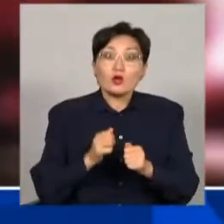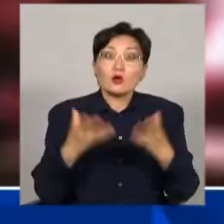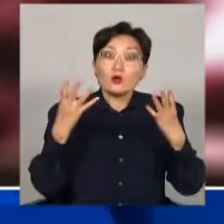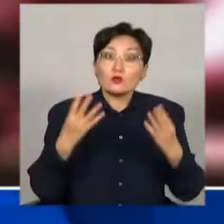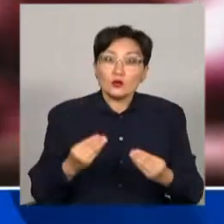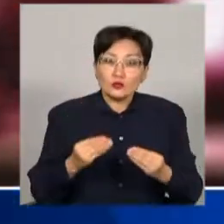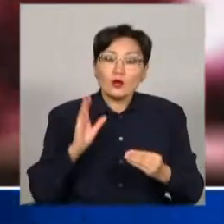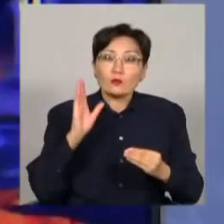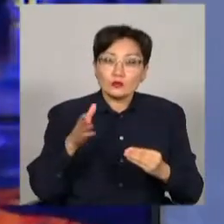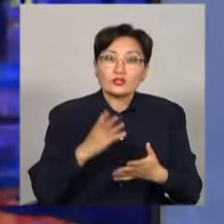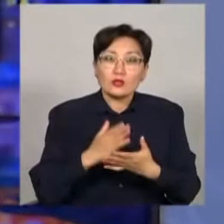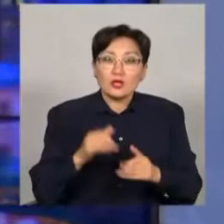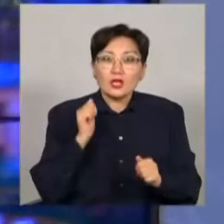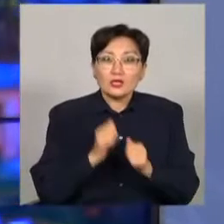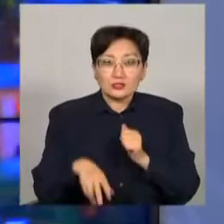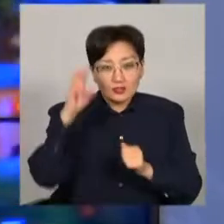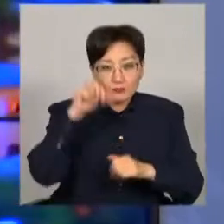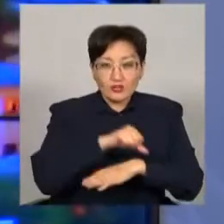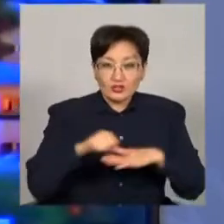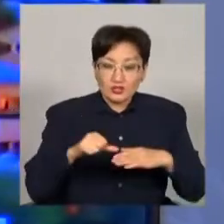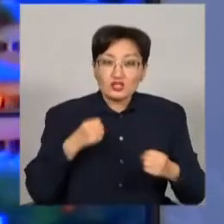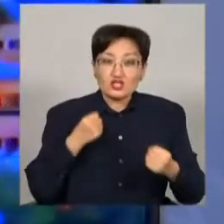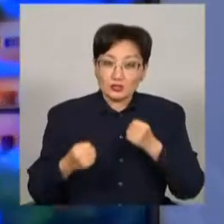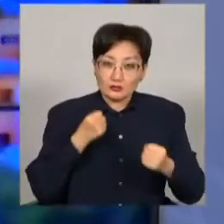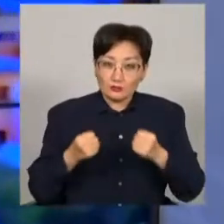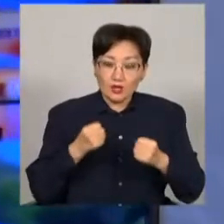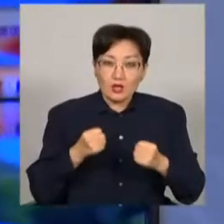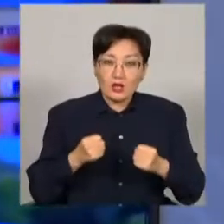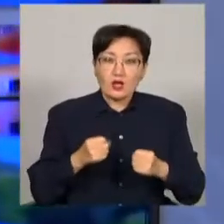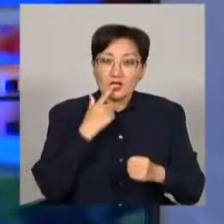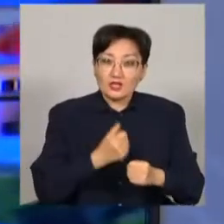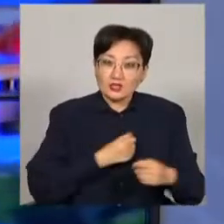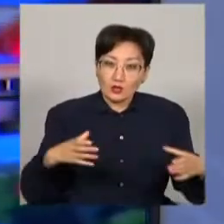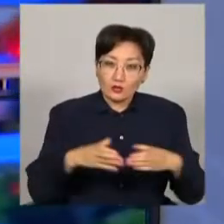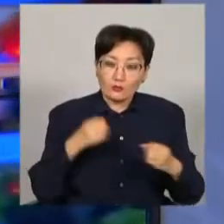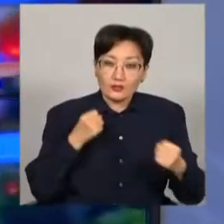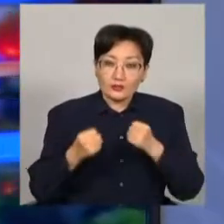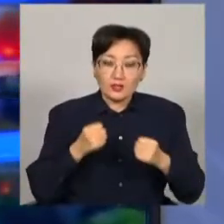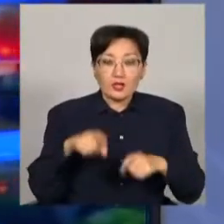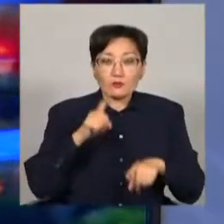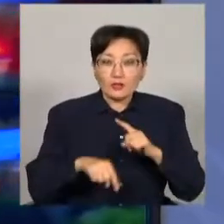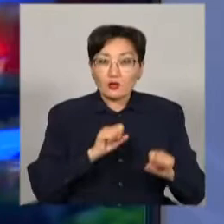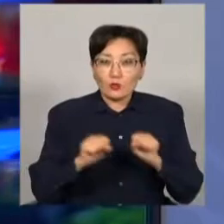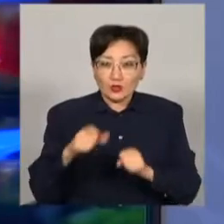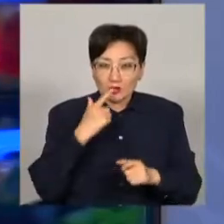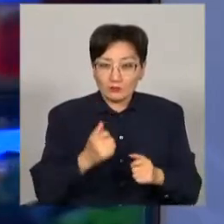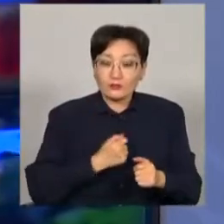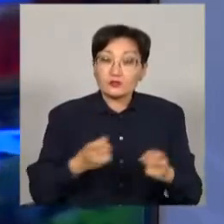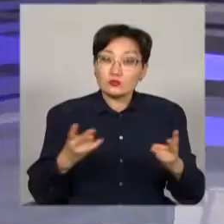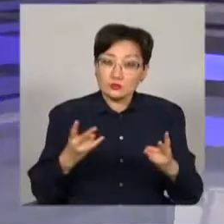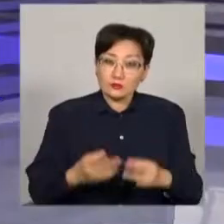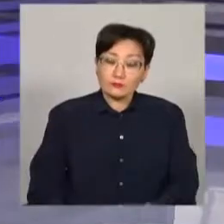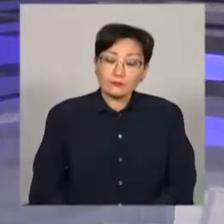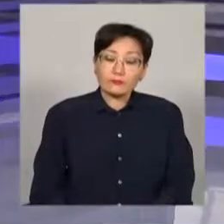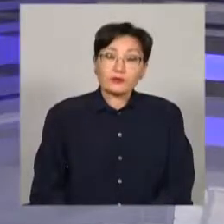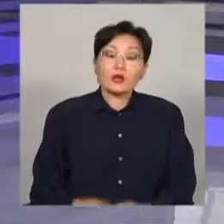Сол себепті қай елге болмасын, шекарасы шегендеулі, шебі мықты болу үшін ел қорғайтын жауынгерлер керек ақ.